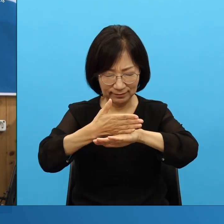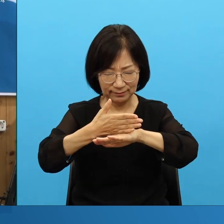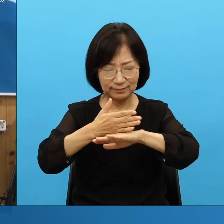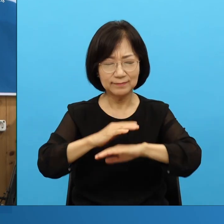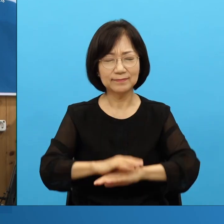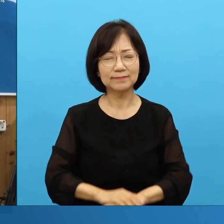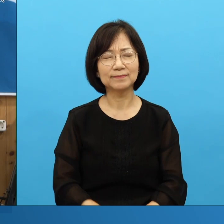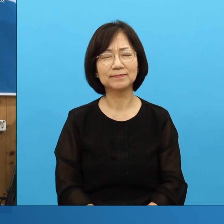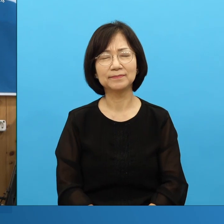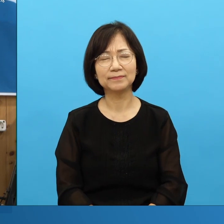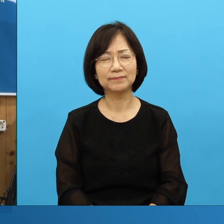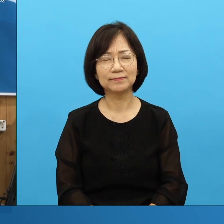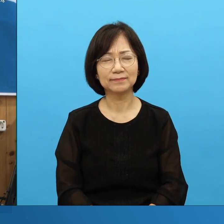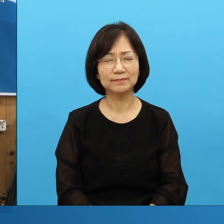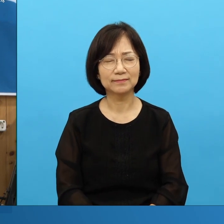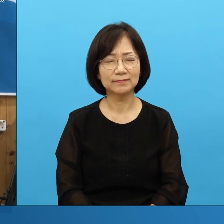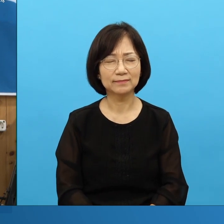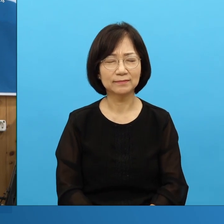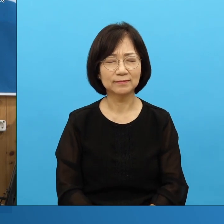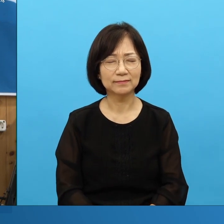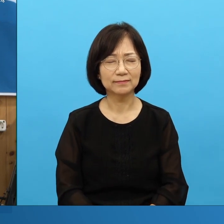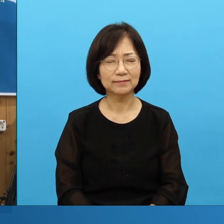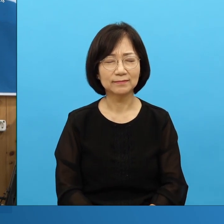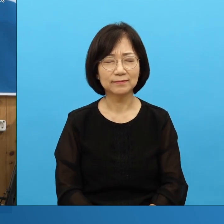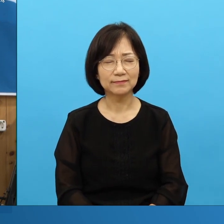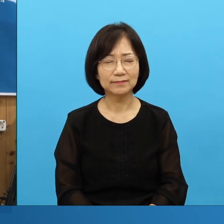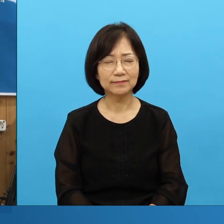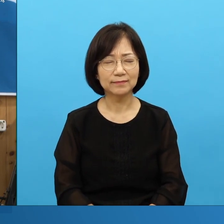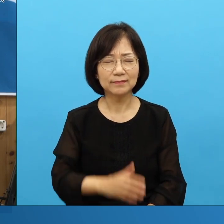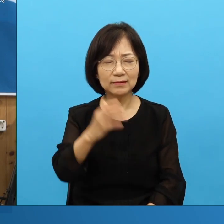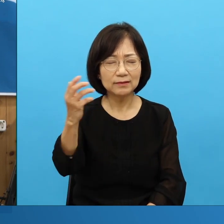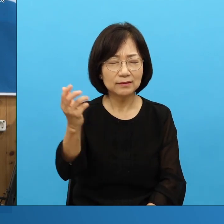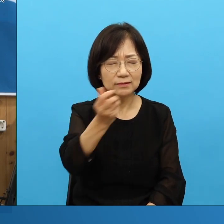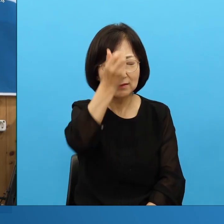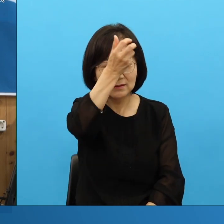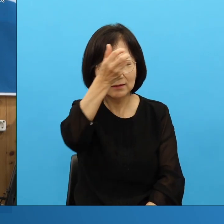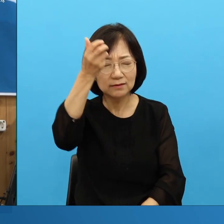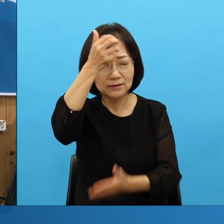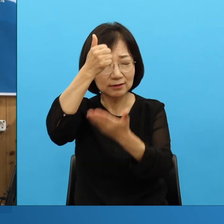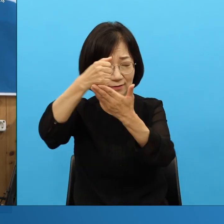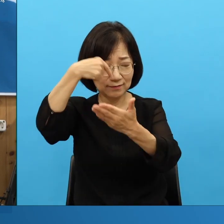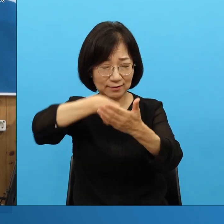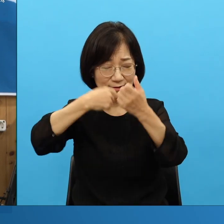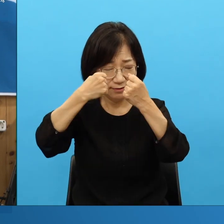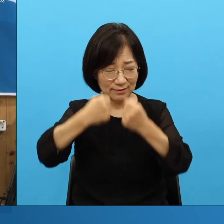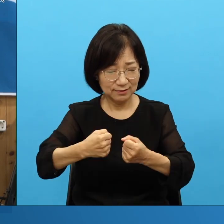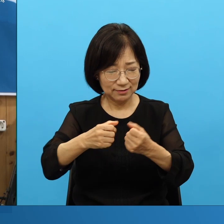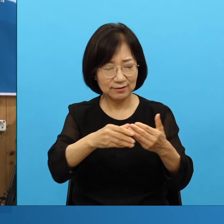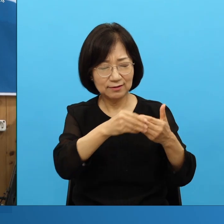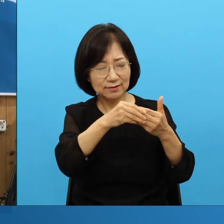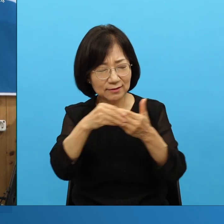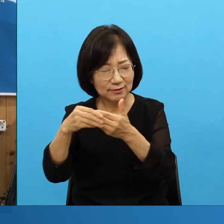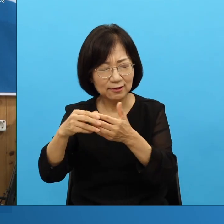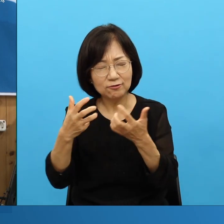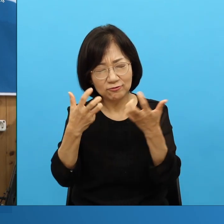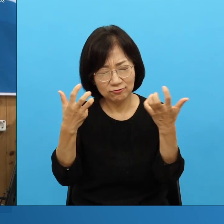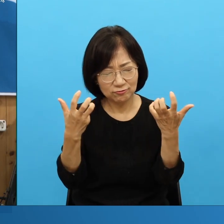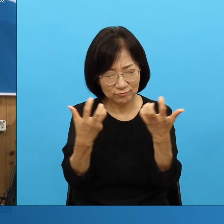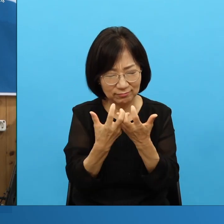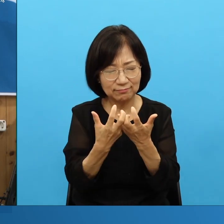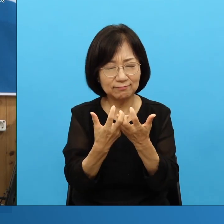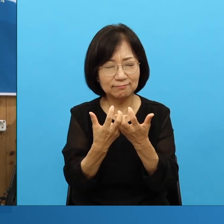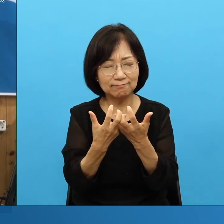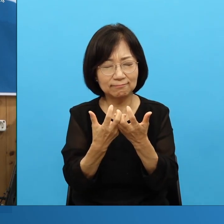us the status and authority to call you our Father God. 성령님의 내주하심과 인도하심과 충만하심으로 하나님의 뜻을